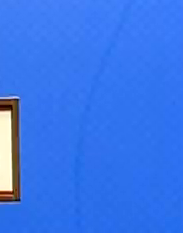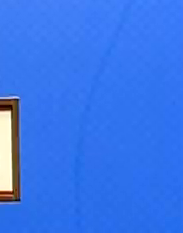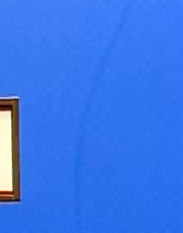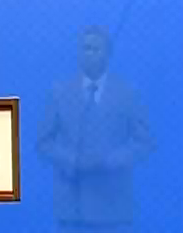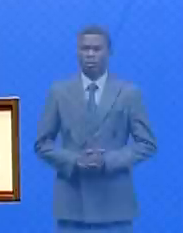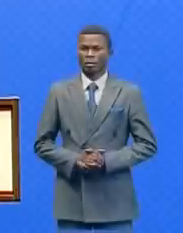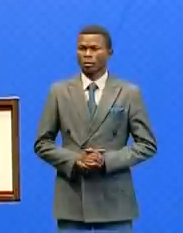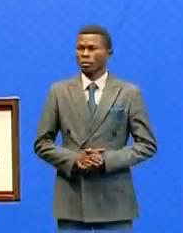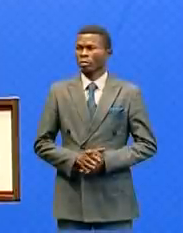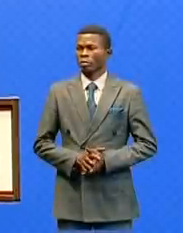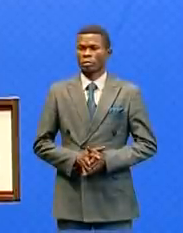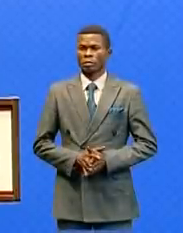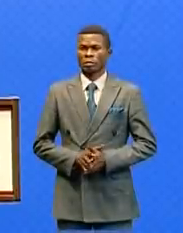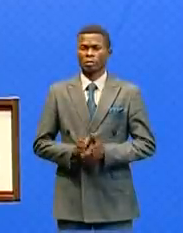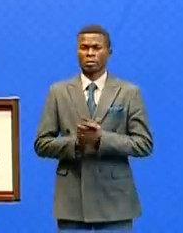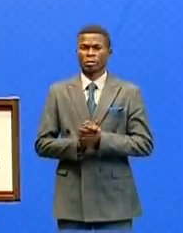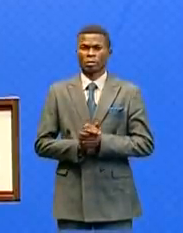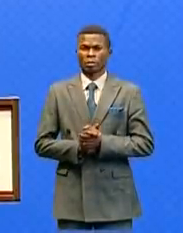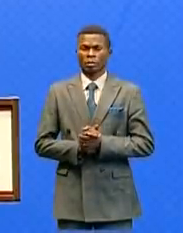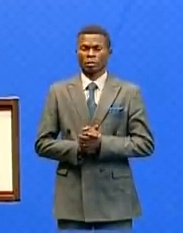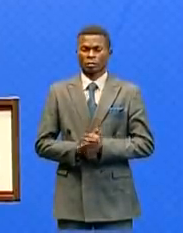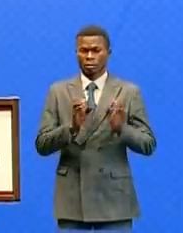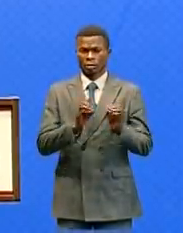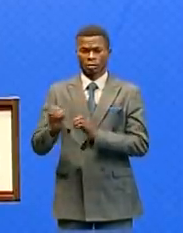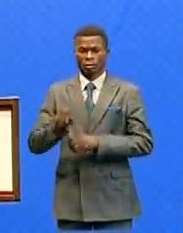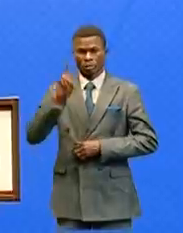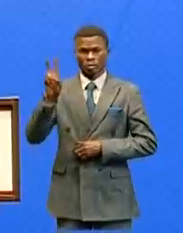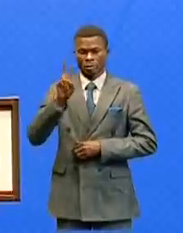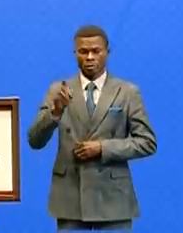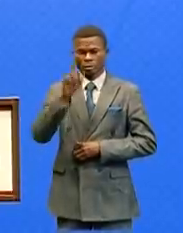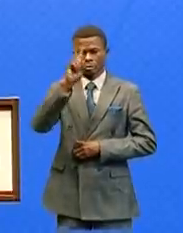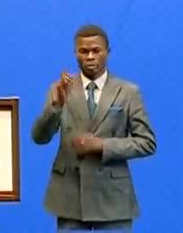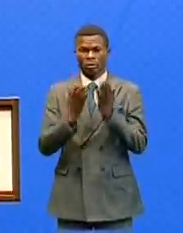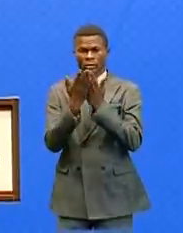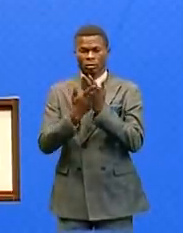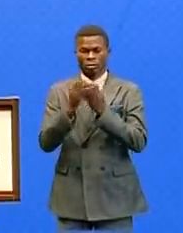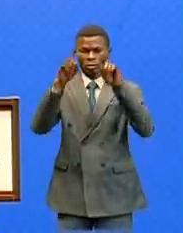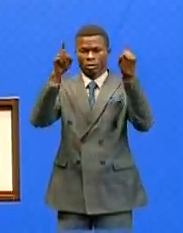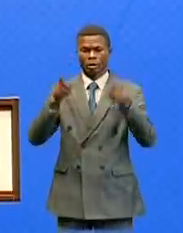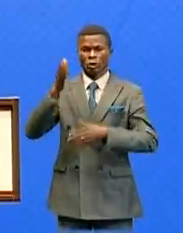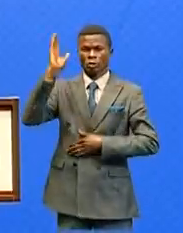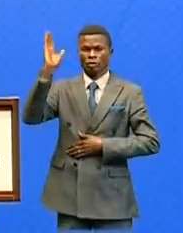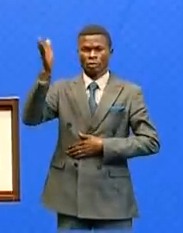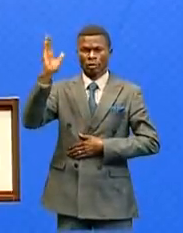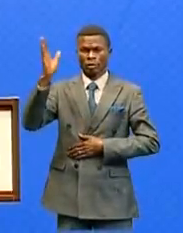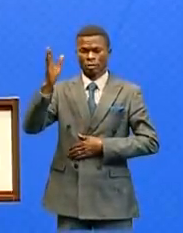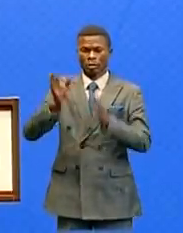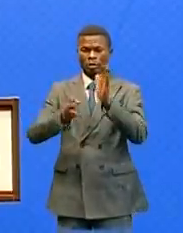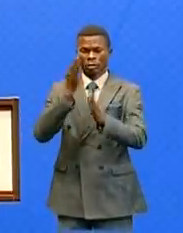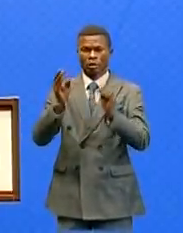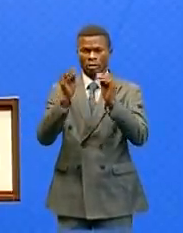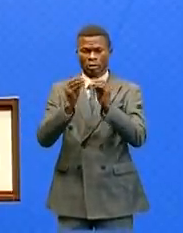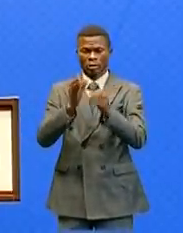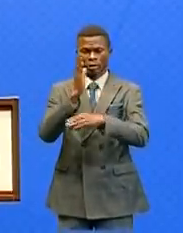Jean-Michel Sama Lukonde Kyenge, a présidé ce vendredi 30 juillet par visioconférence la 13e réunion